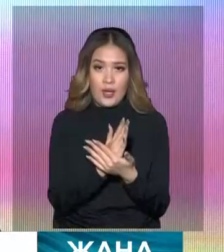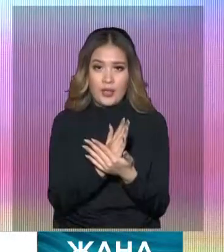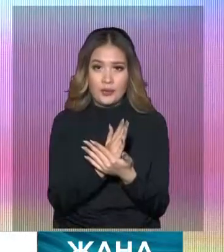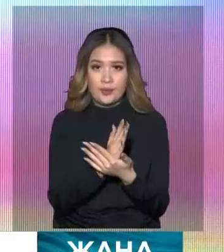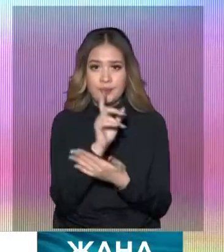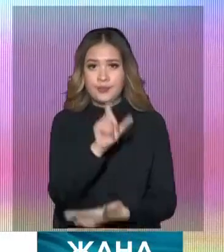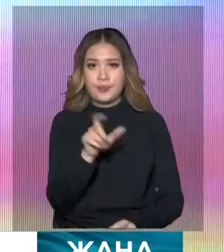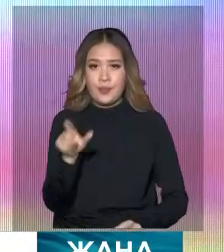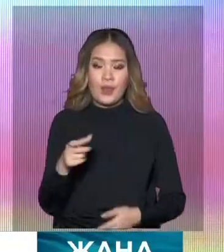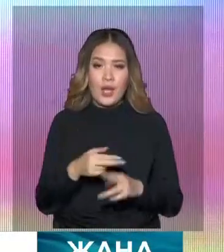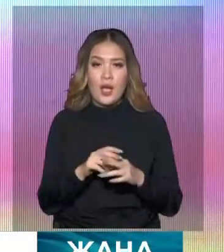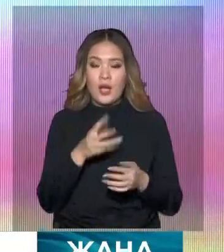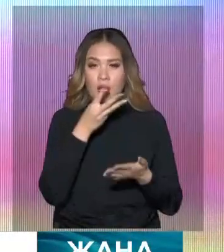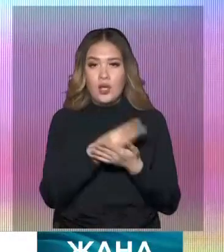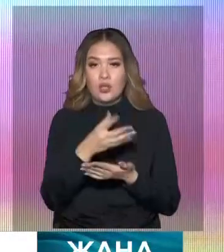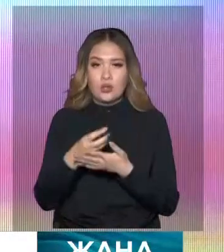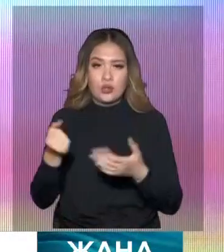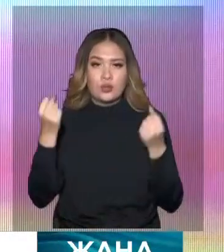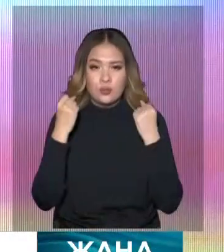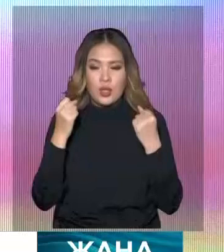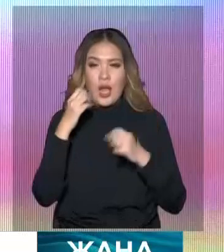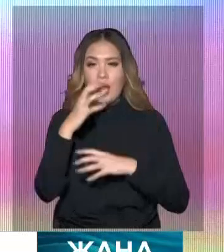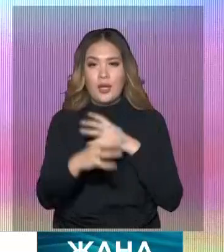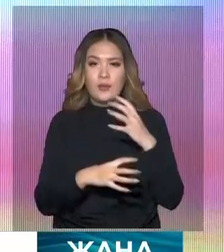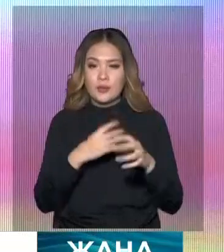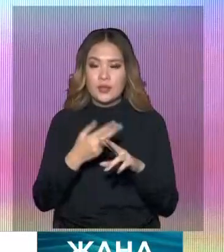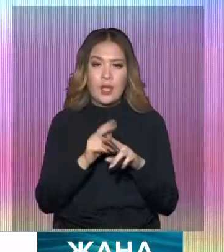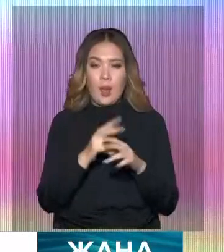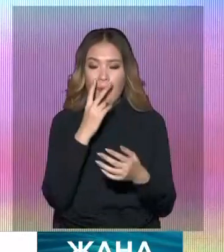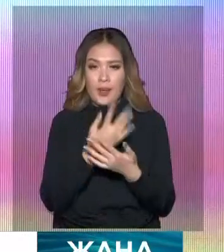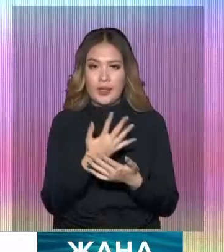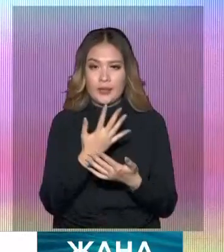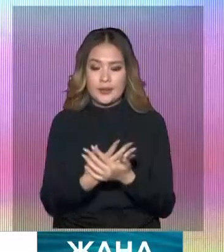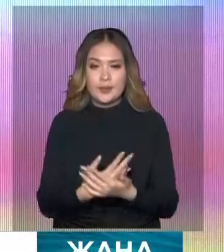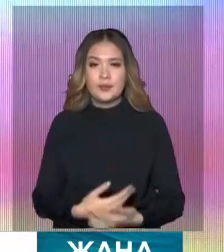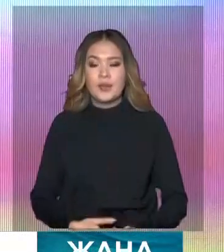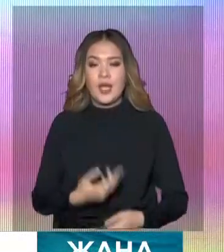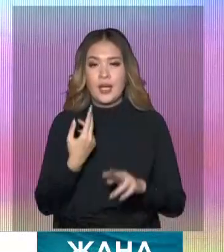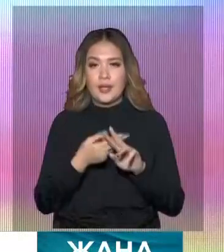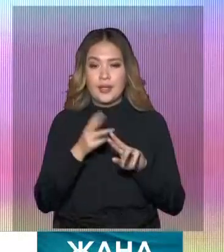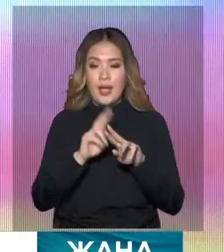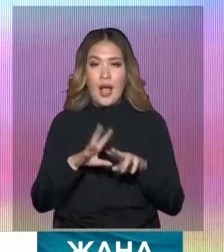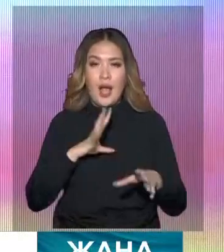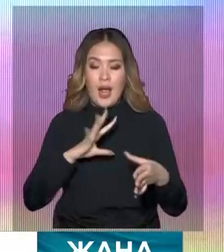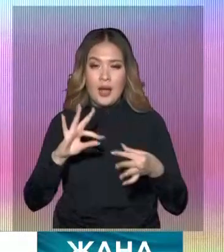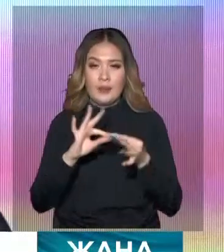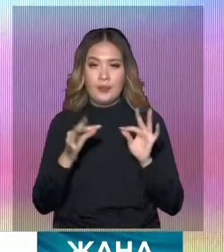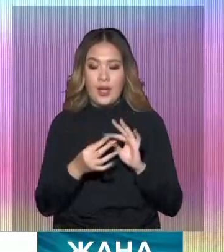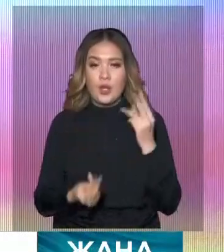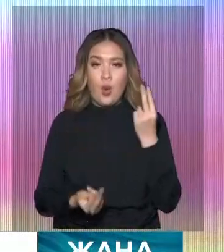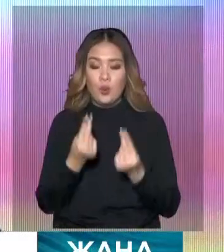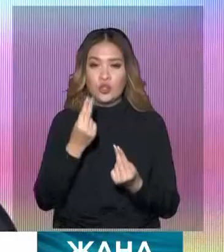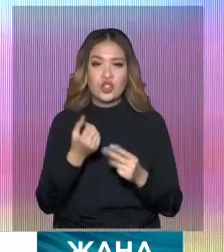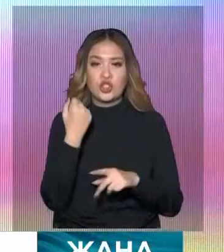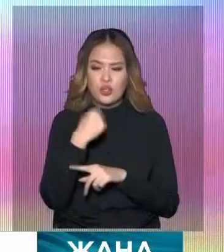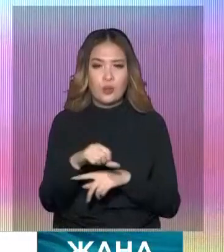Жұмыскерлер. Әр спорт түрінен өзінің әлемдік деңгейде нәтижелерін көрсетіп жатыр. Бірақ енді ол олимпиада ойындарының чемпионы